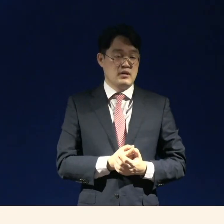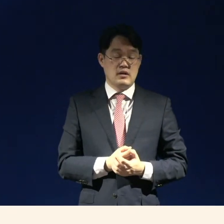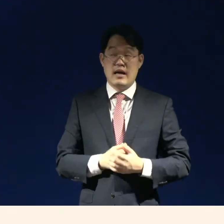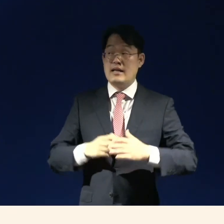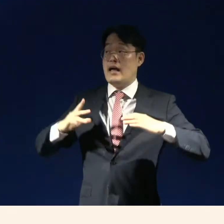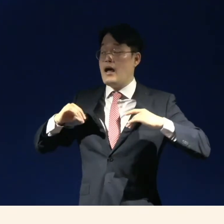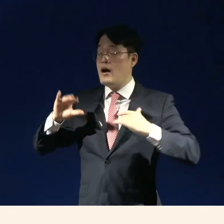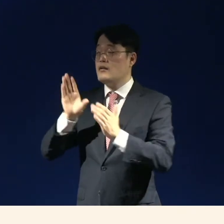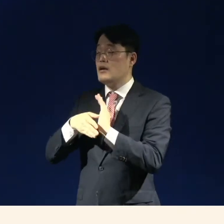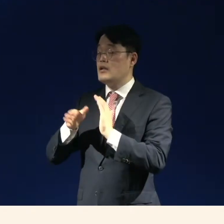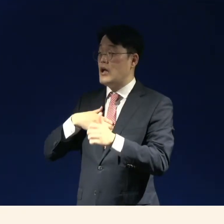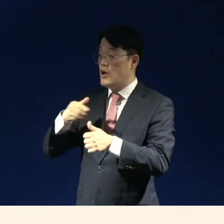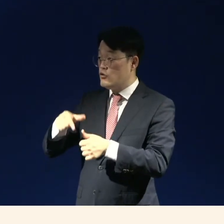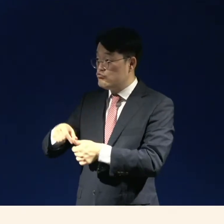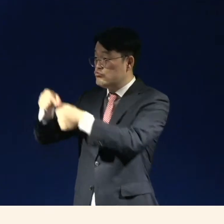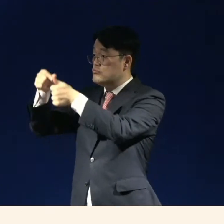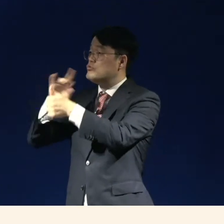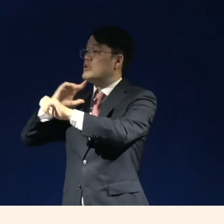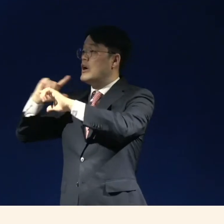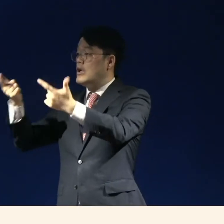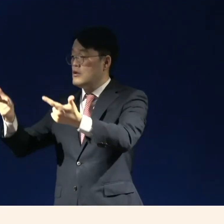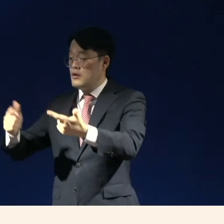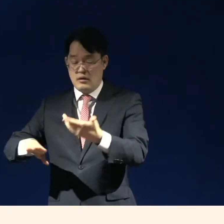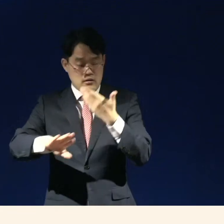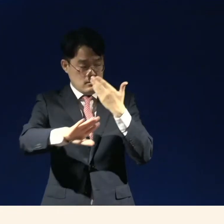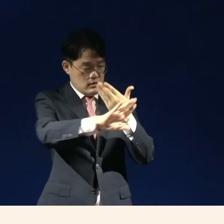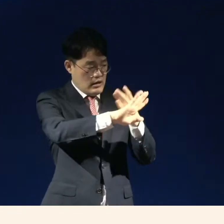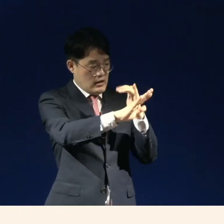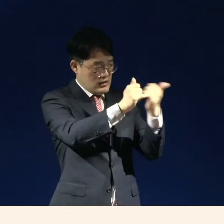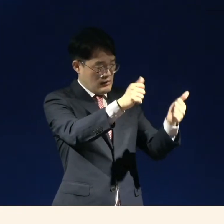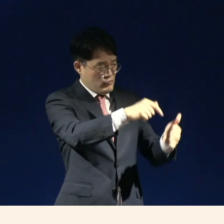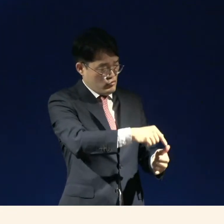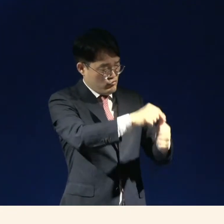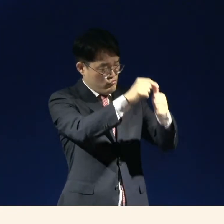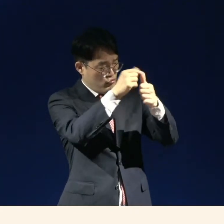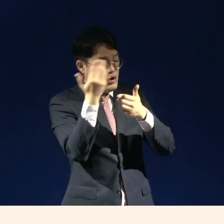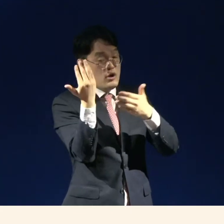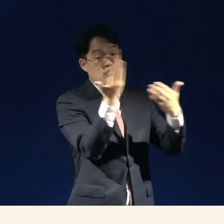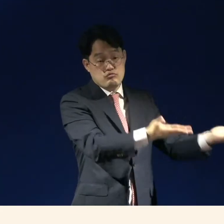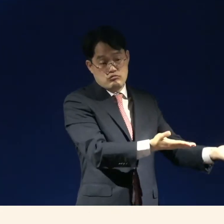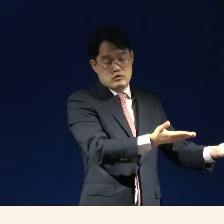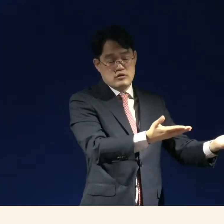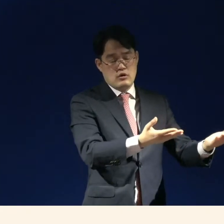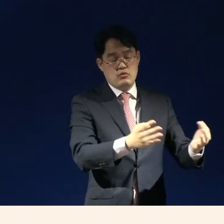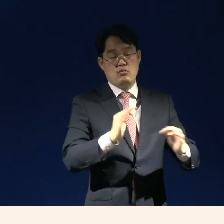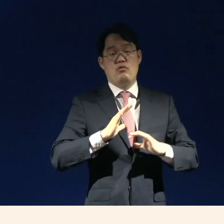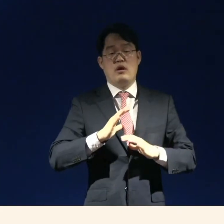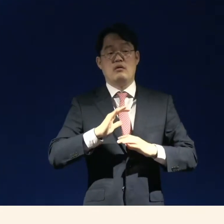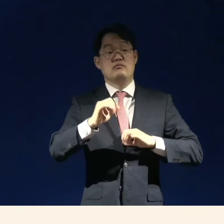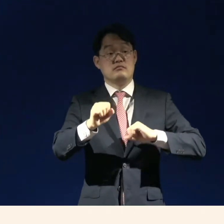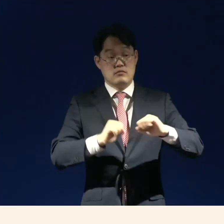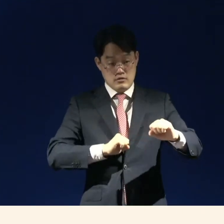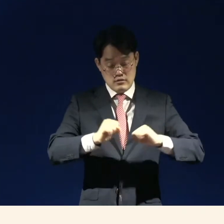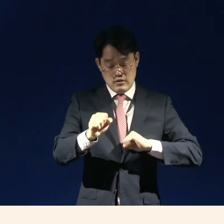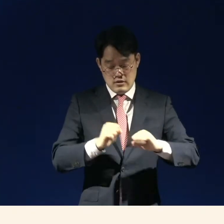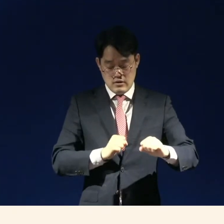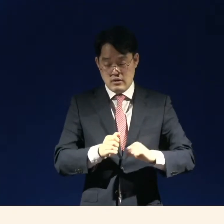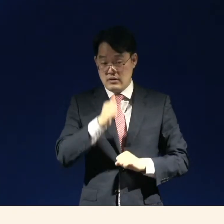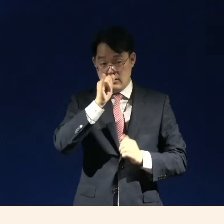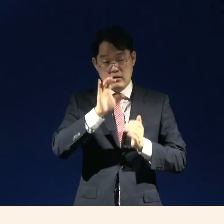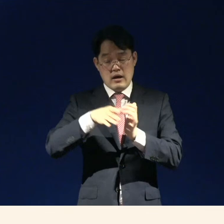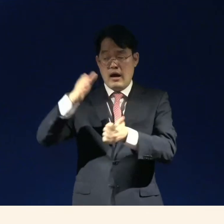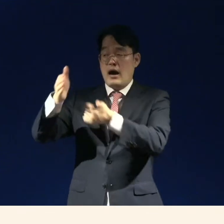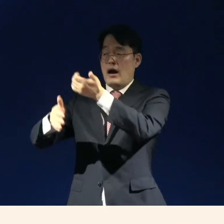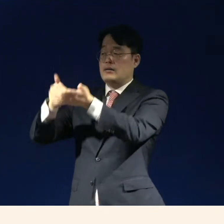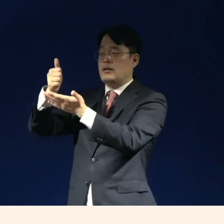것뿐만 아니라 그 십자가가 다른 사람의 영혼을 구원하는 역사가 일어나게 될 때 그것이 하나님이